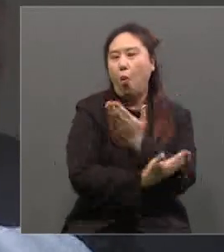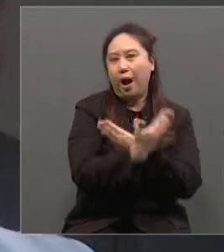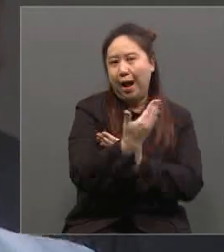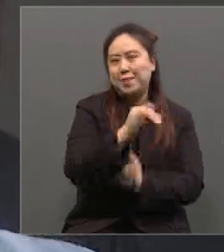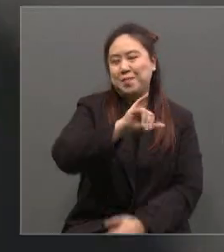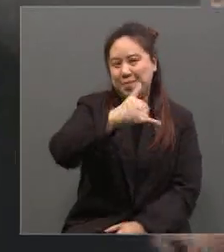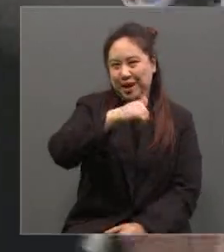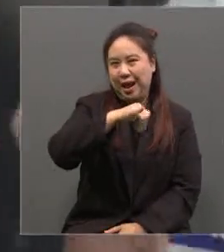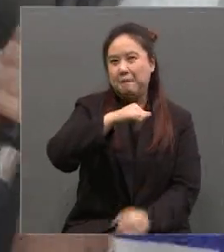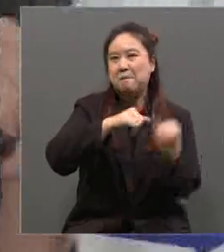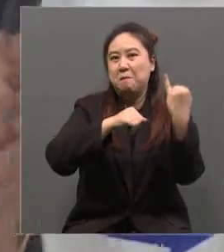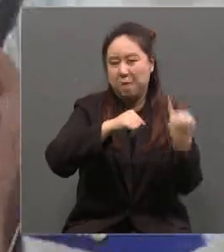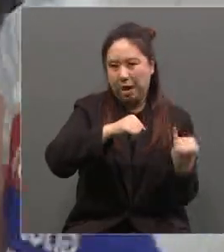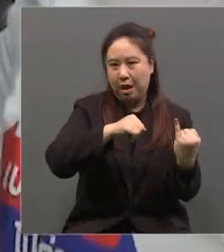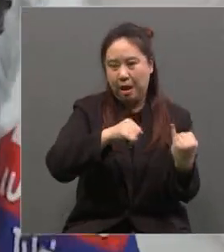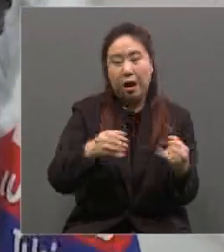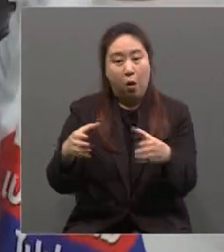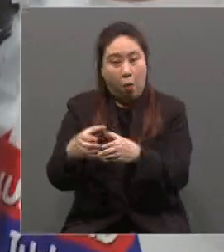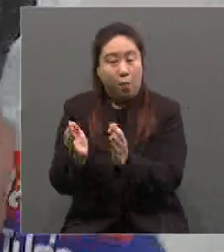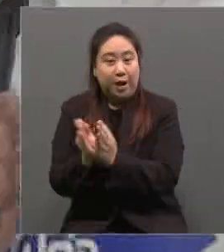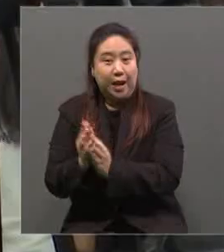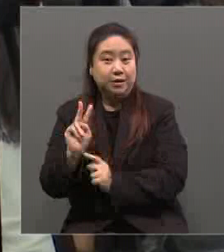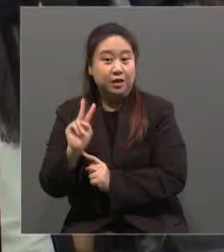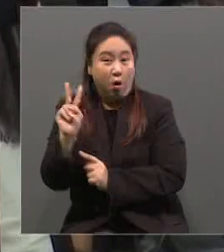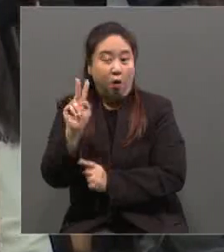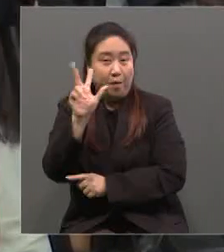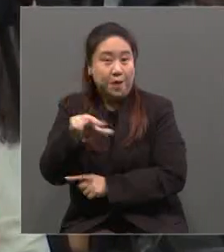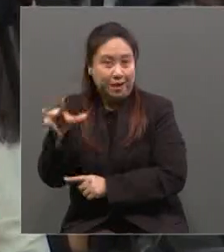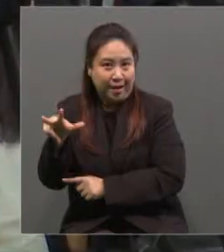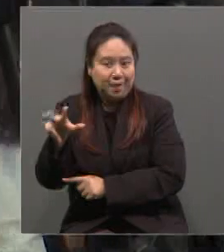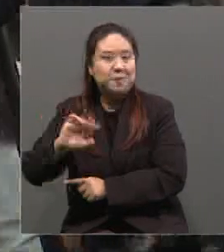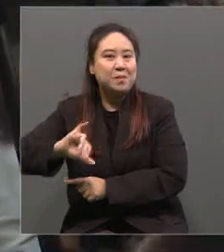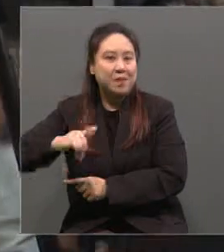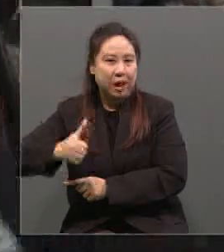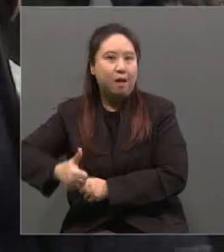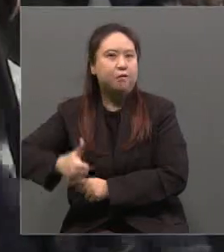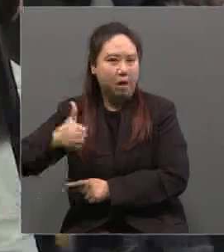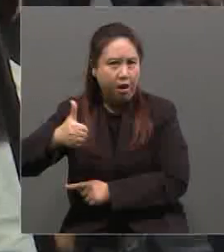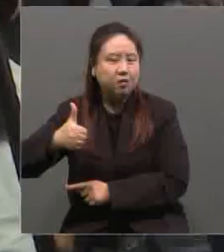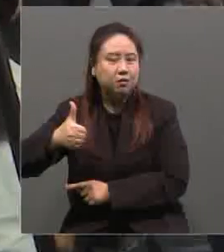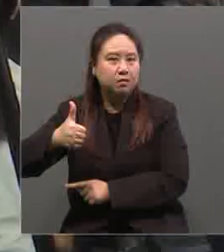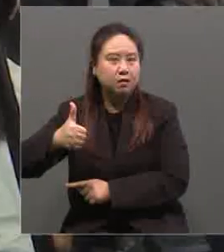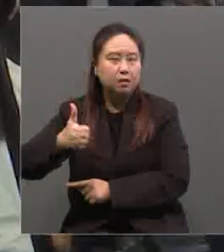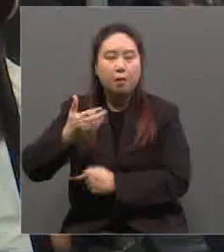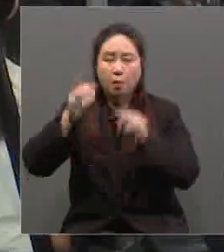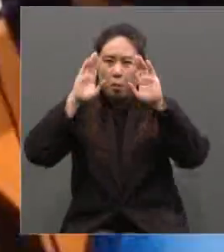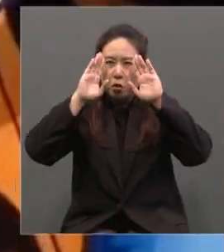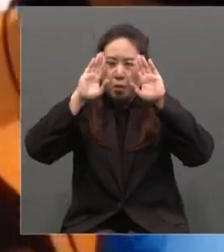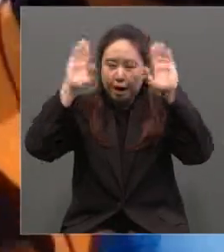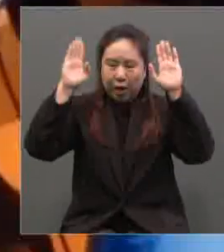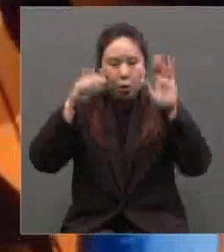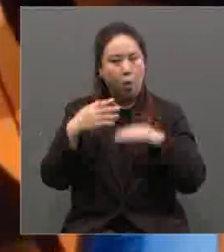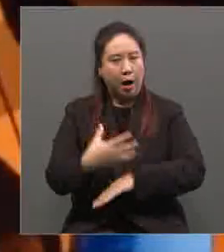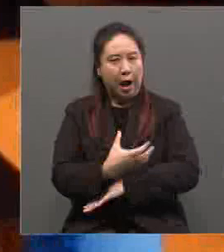ที่จะพลาดท่าทำให้พรรคอันดับ2รองลงมาอย่างเพื่อไทยนั้นมีโอกาสมากกว่าประสบการณ์ในการเล่นเกม